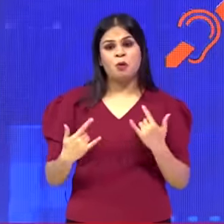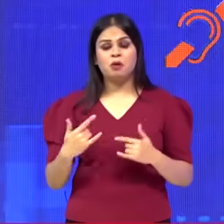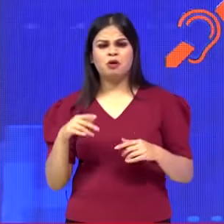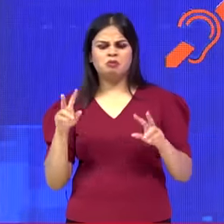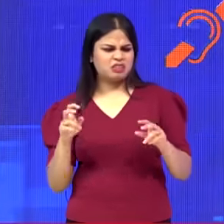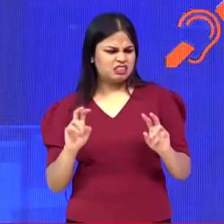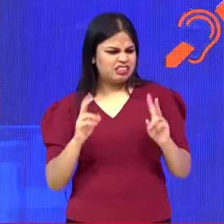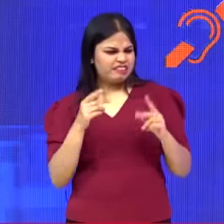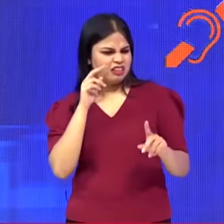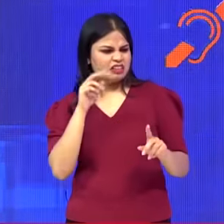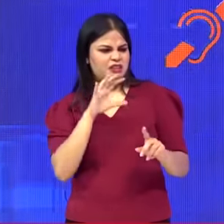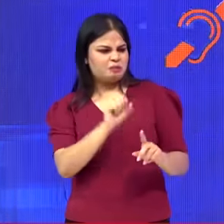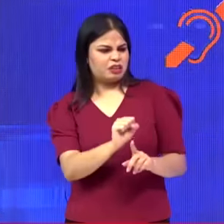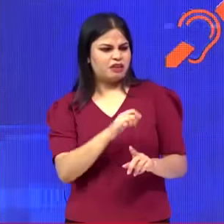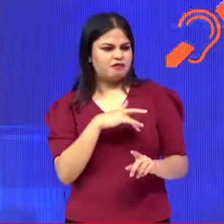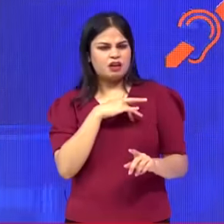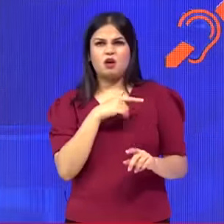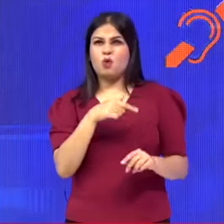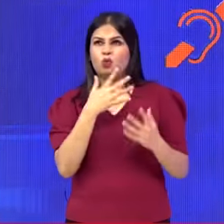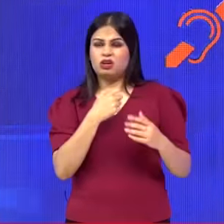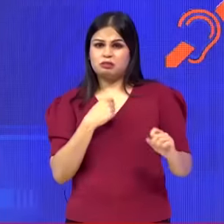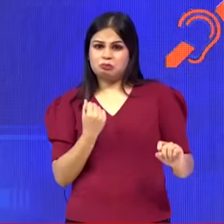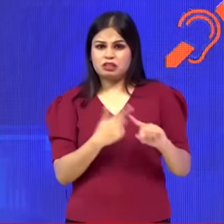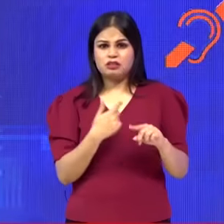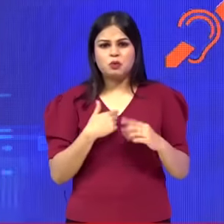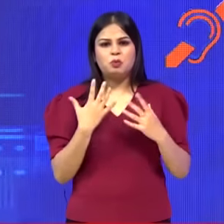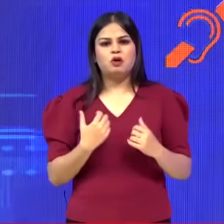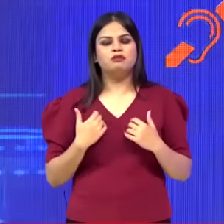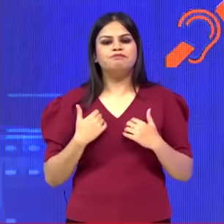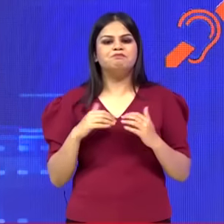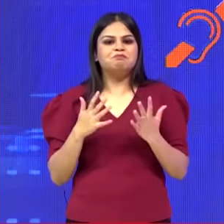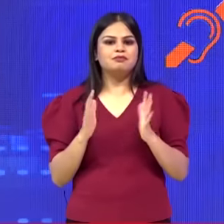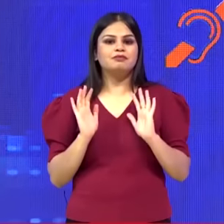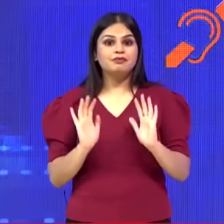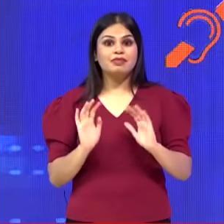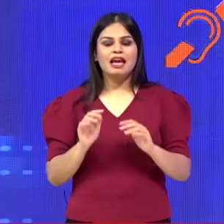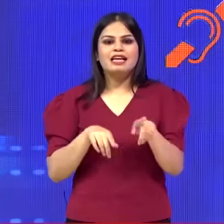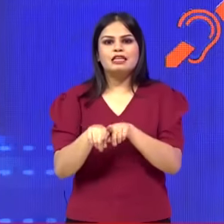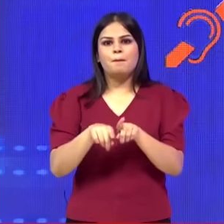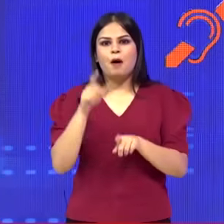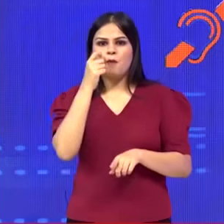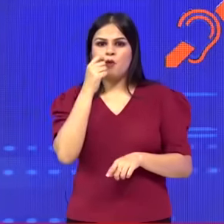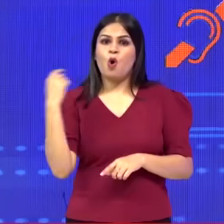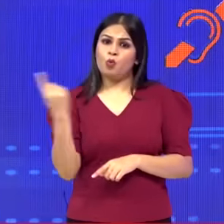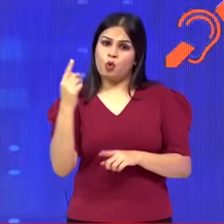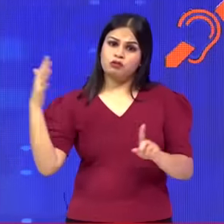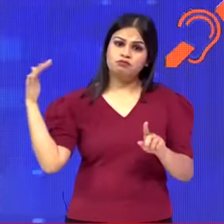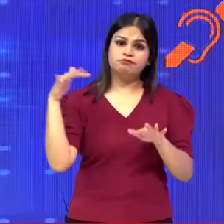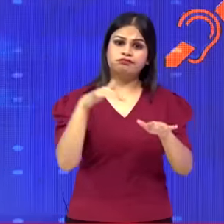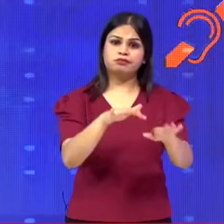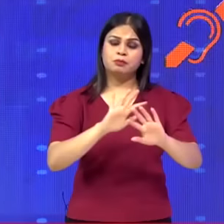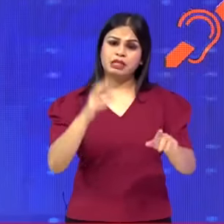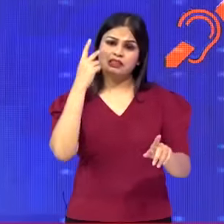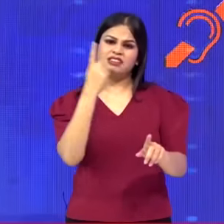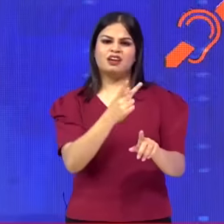दैट, सो आई डिडंट वॉन्ट दैट सिर्फ लड़के लड़के लड़के पिक्चर देखने को, मतलब सिर्फ भाई जान